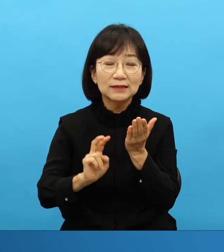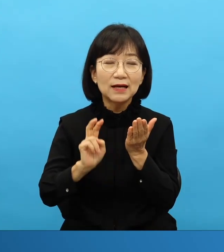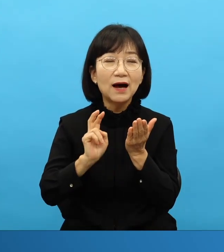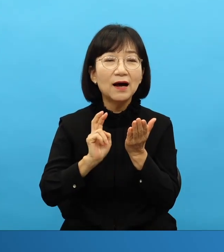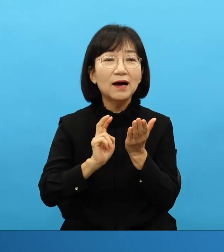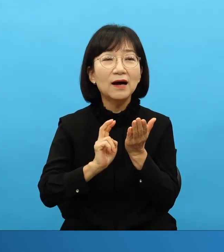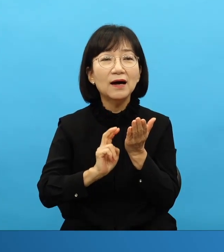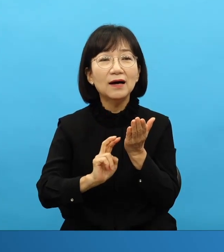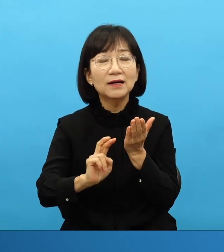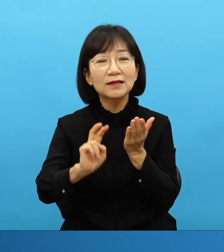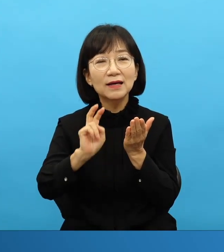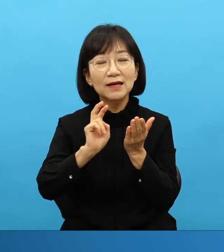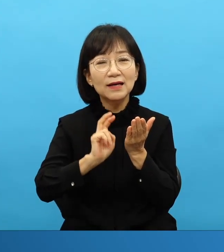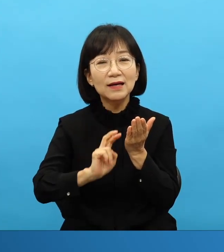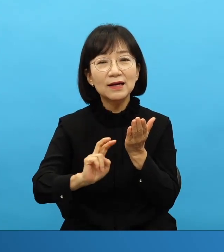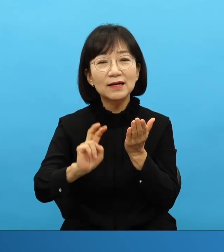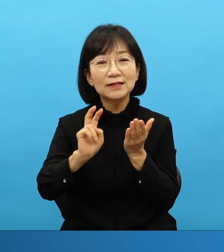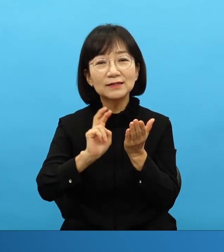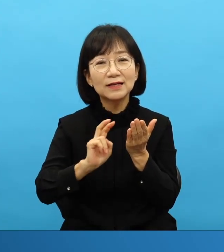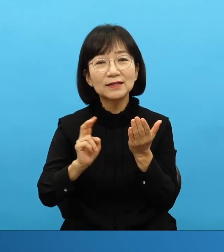이것이 나의